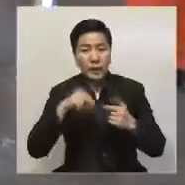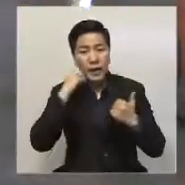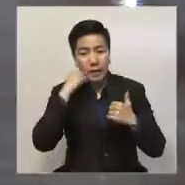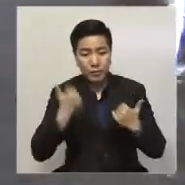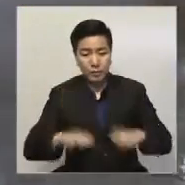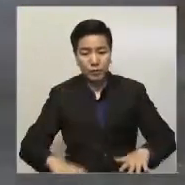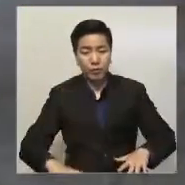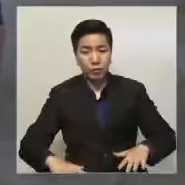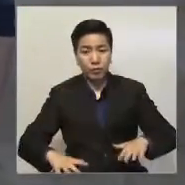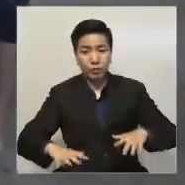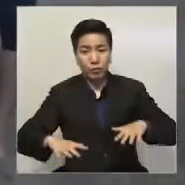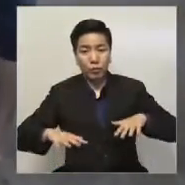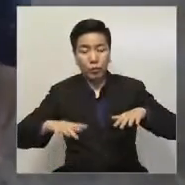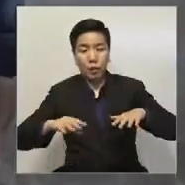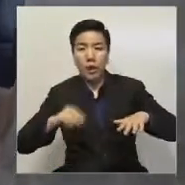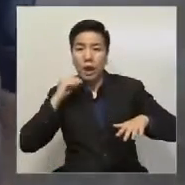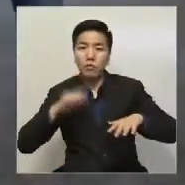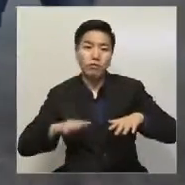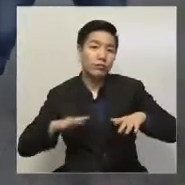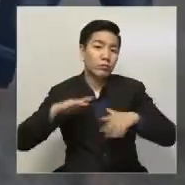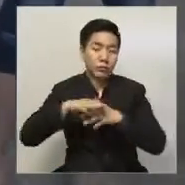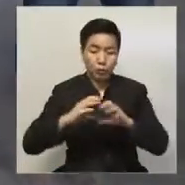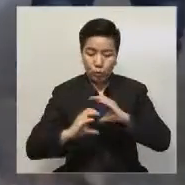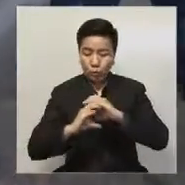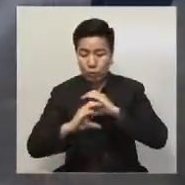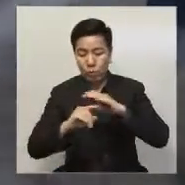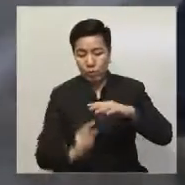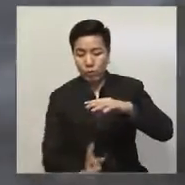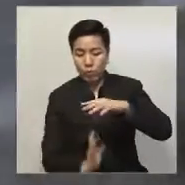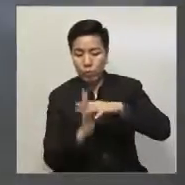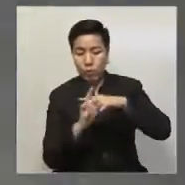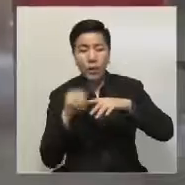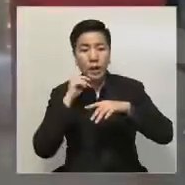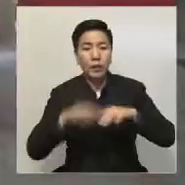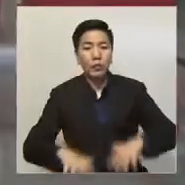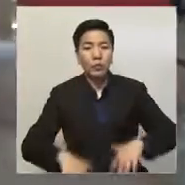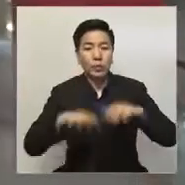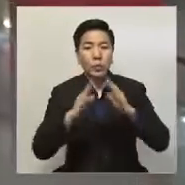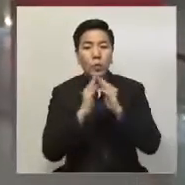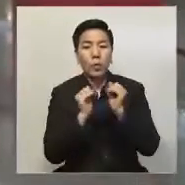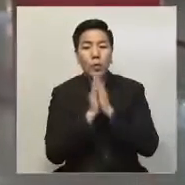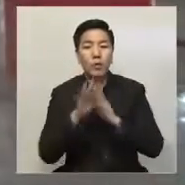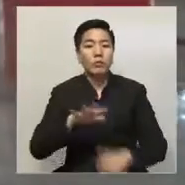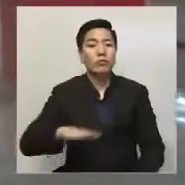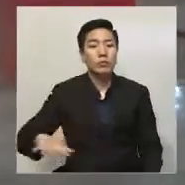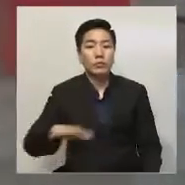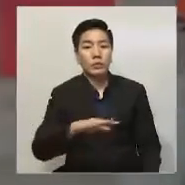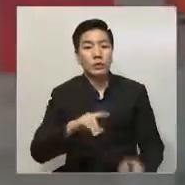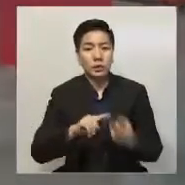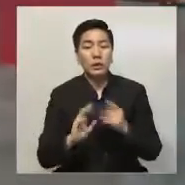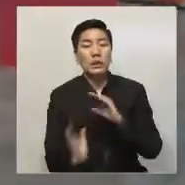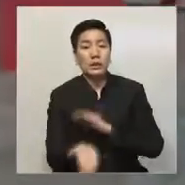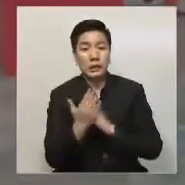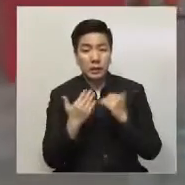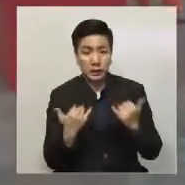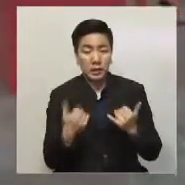ระดับน้ำในกว้านพะเยาเนี่ยเพิ่มขึ้นแล้วก็ทะลักจากท่อระบายน้ำเข้าท่วมภายในพระวิหารวัดศรีคมคำตั้งแต่เมื่อช่วงเช้า